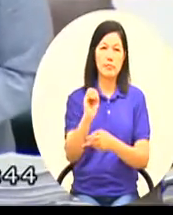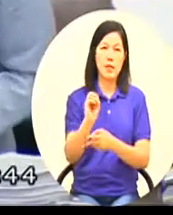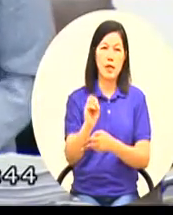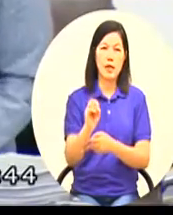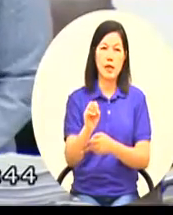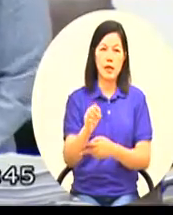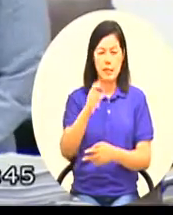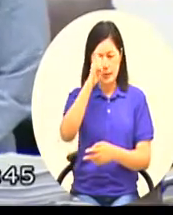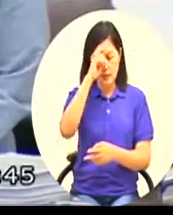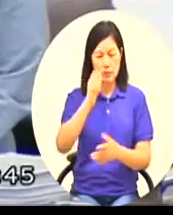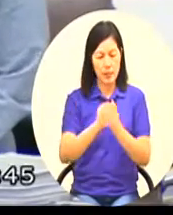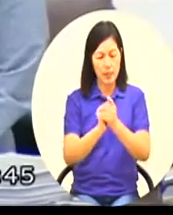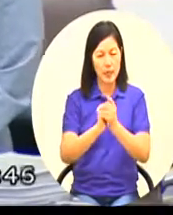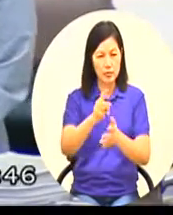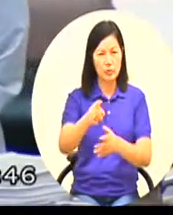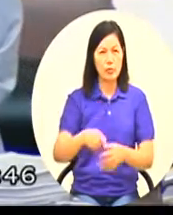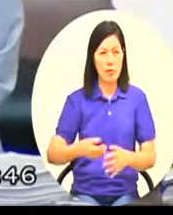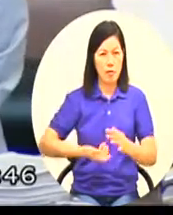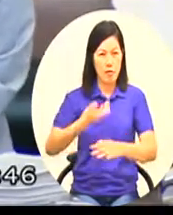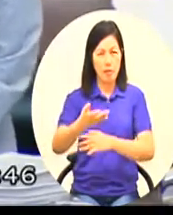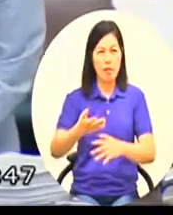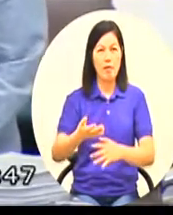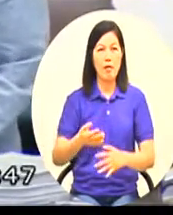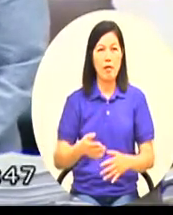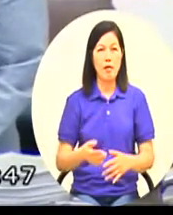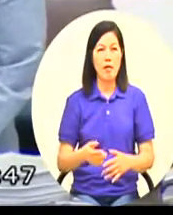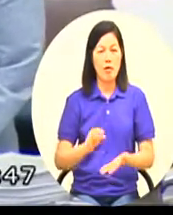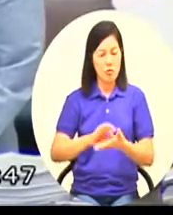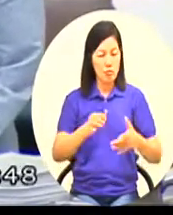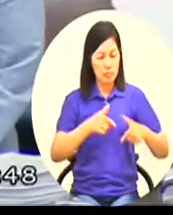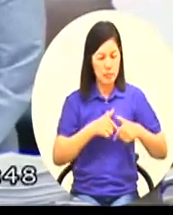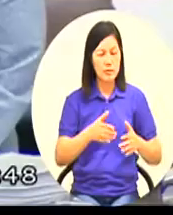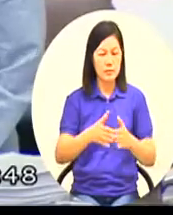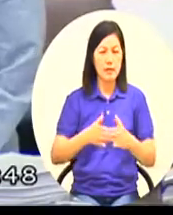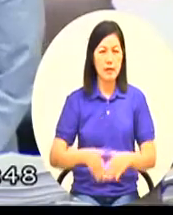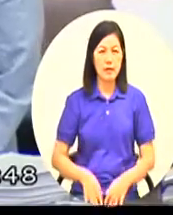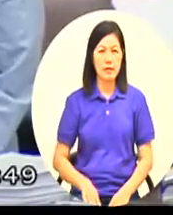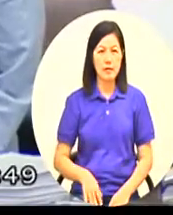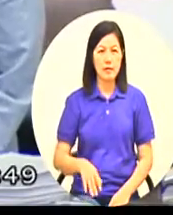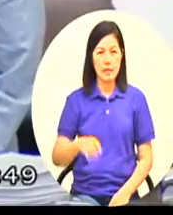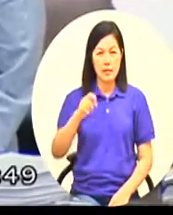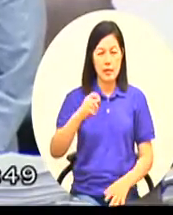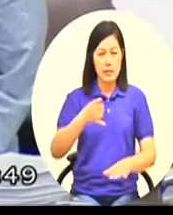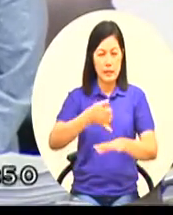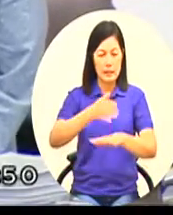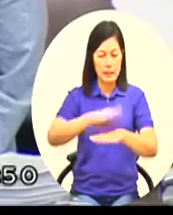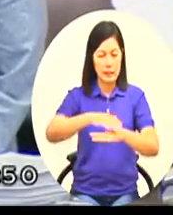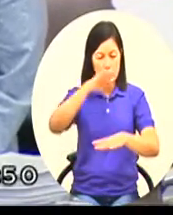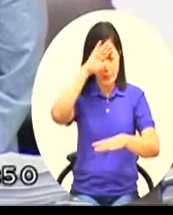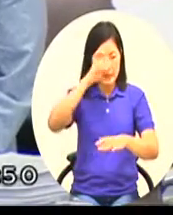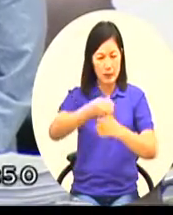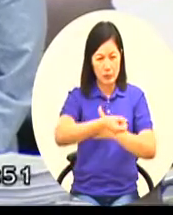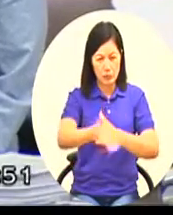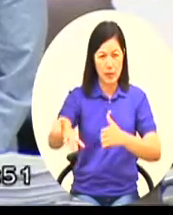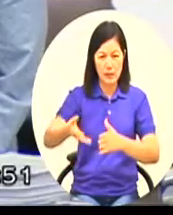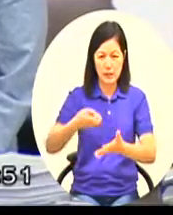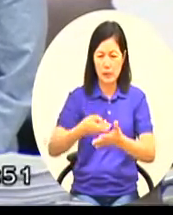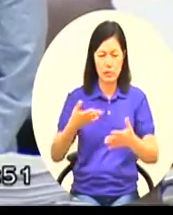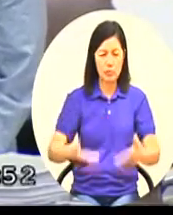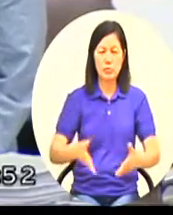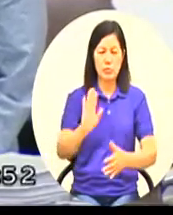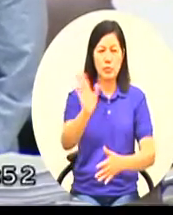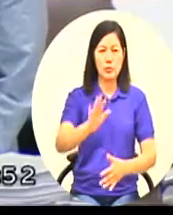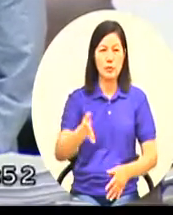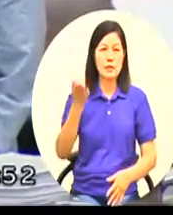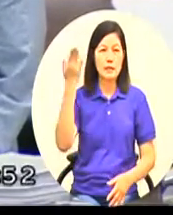心，拜托您啊，因为我没希望说我们的登革热还是这么的严重，而且过去以往三民区都是